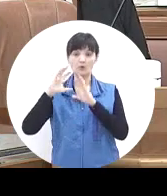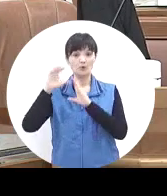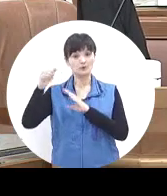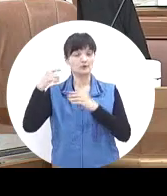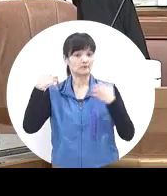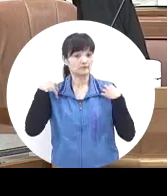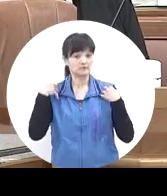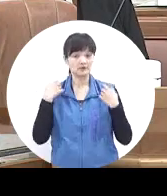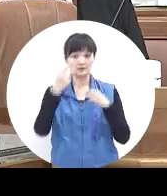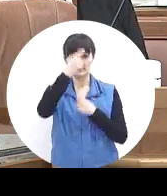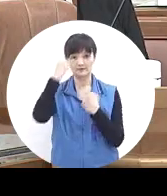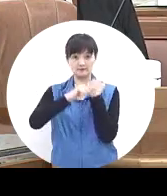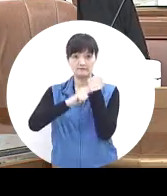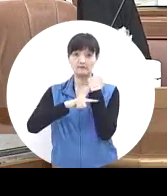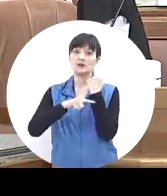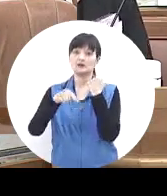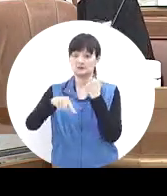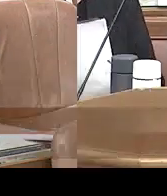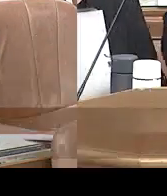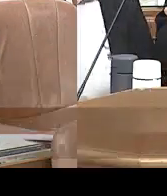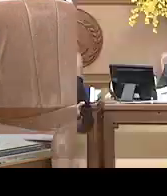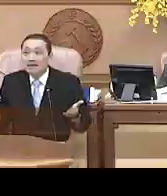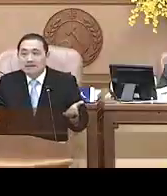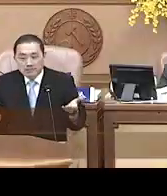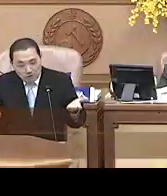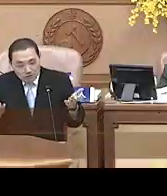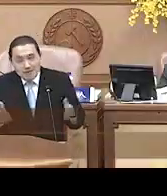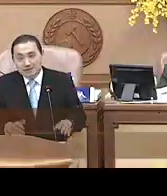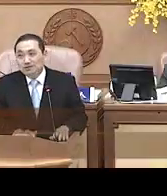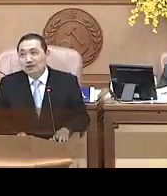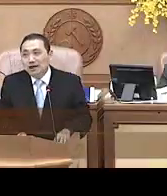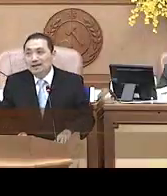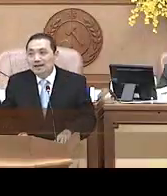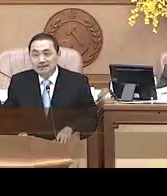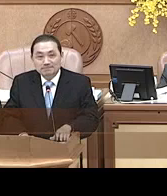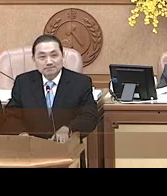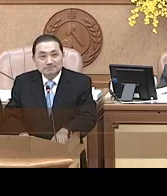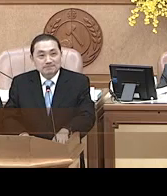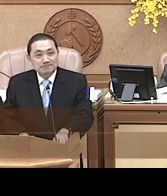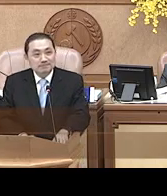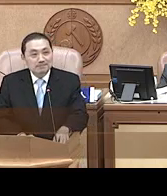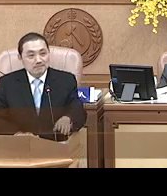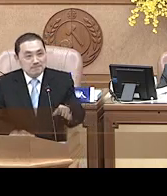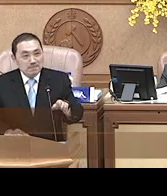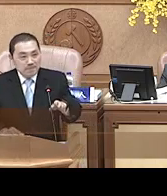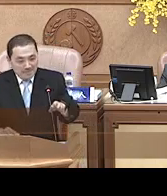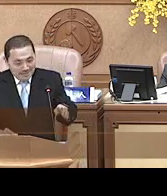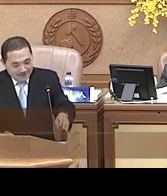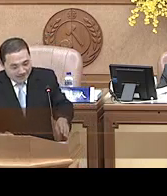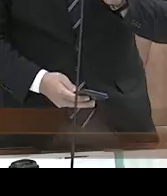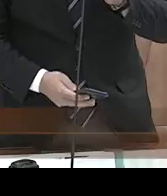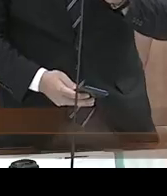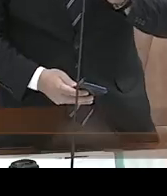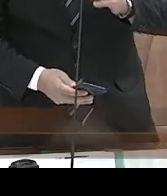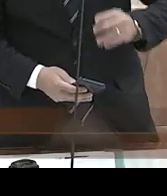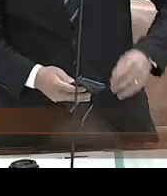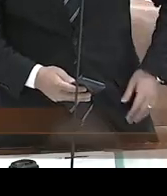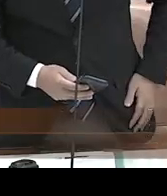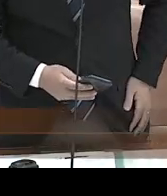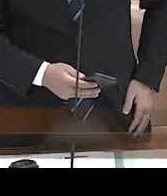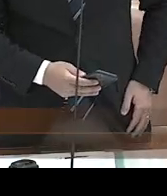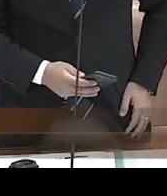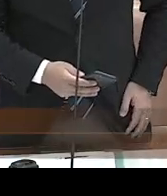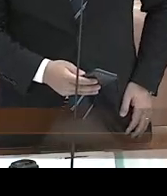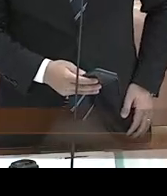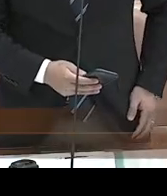自己本身的嘛。 谢谢。 所以这些行政机关属于他们的，所以我们也尊重啊。 谢谢主席，市长哈。 美丽二，